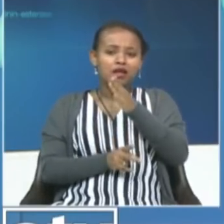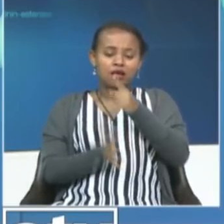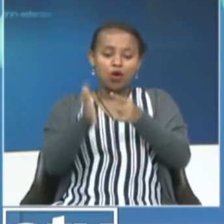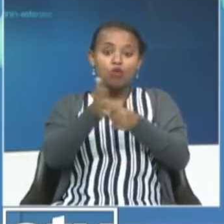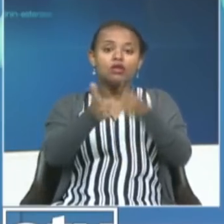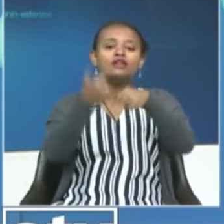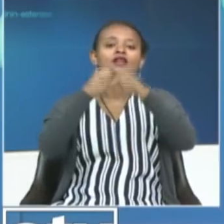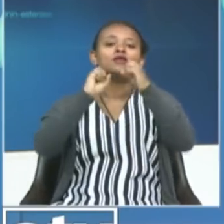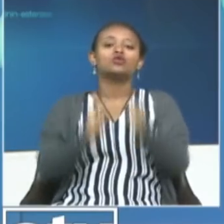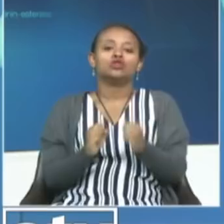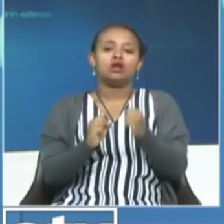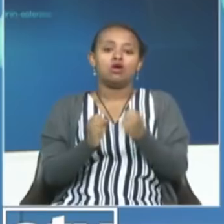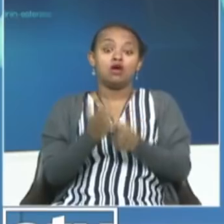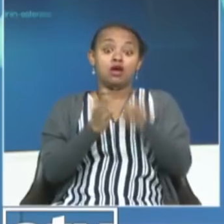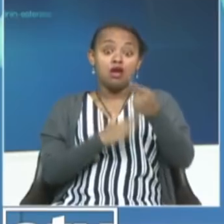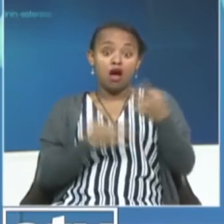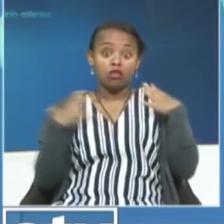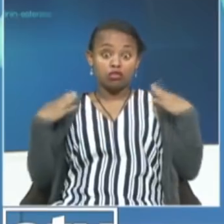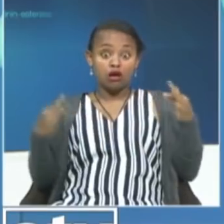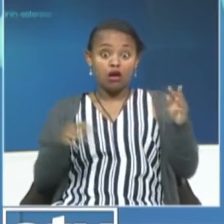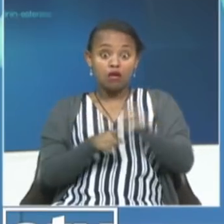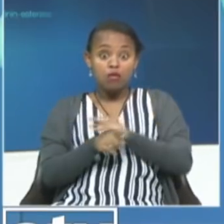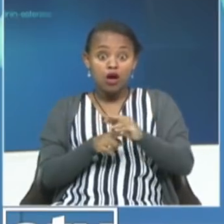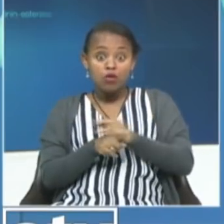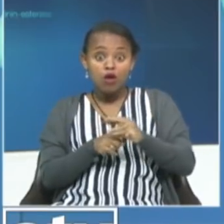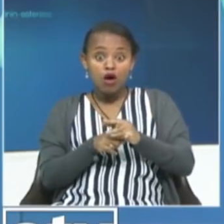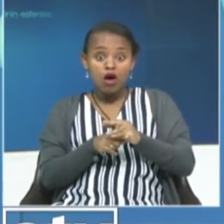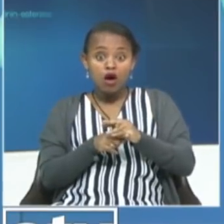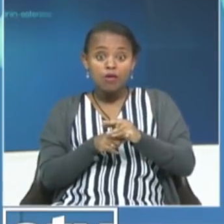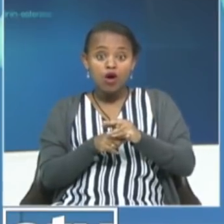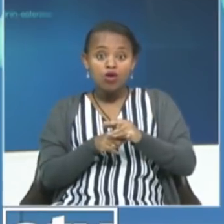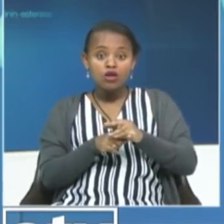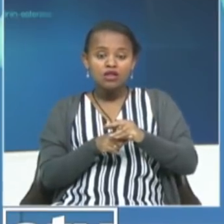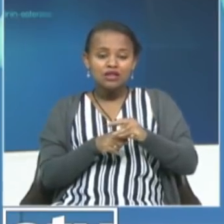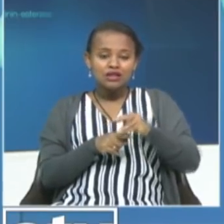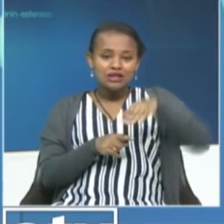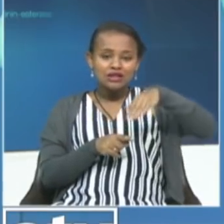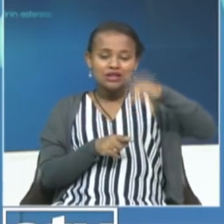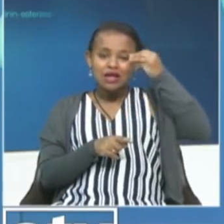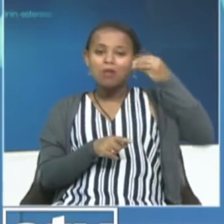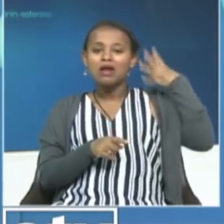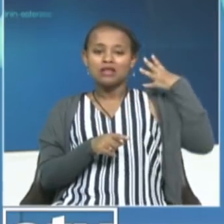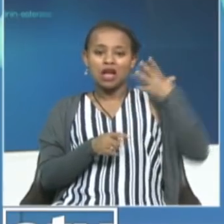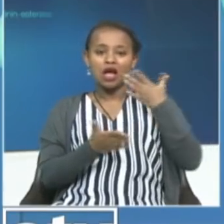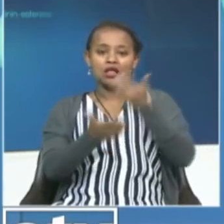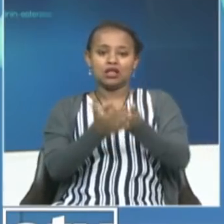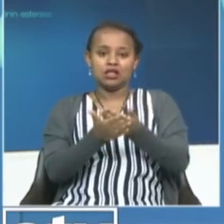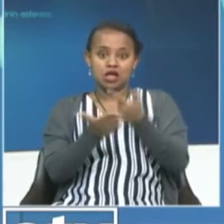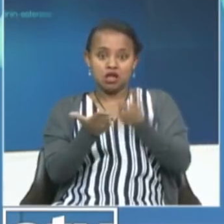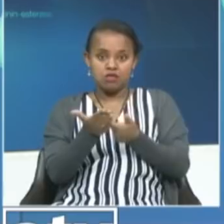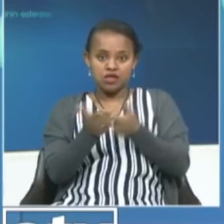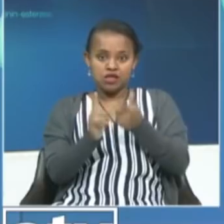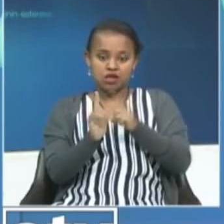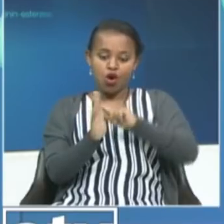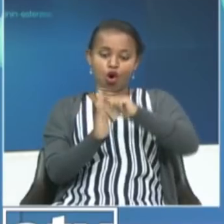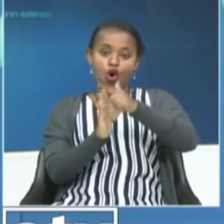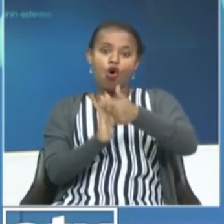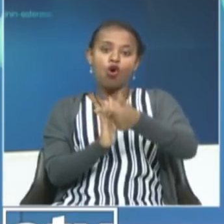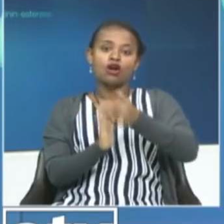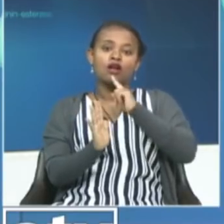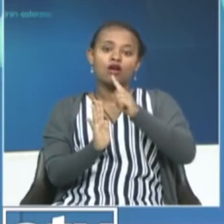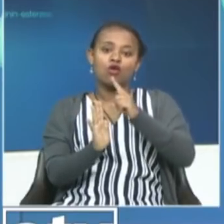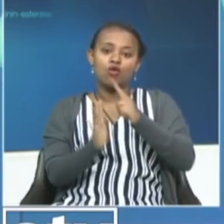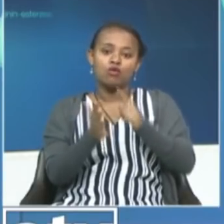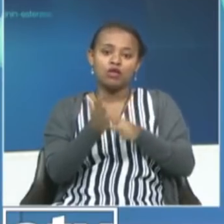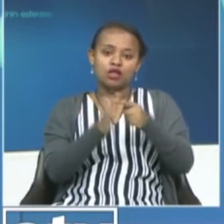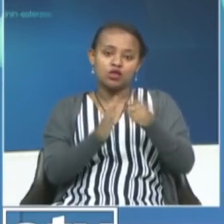ሊመጡ ይችላሉ። ያ ጤና ባለሙያውን ሁሉ እስከ ማዘናጋት ይደርሳልና እንግዲህ በዚህ ኦርደር ነው ቀደም በጠቀስኩት